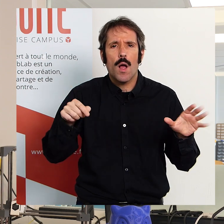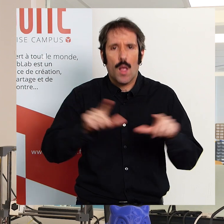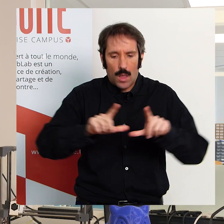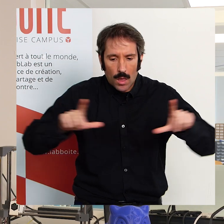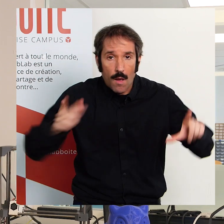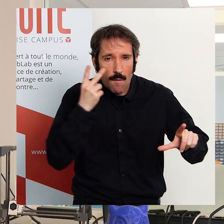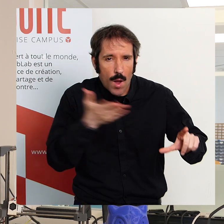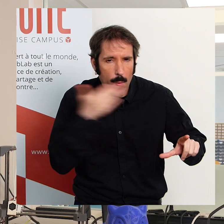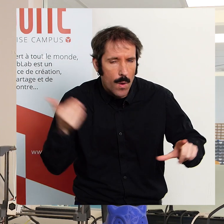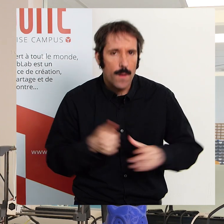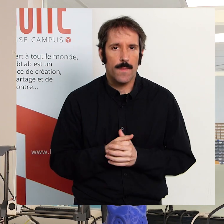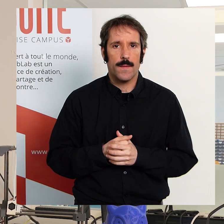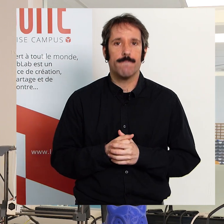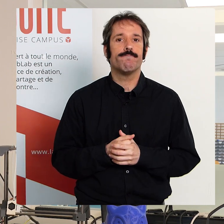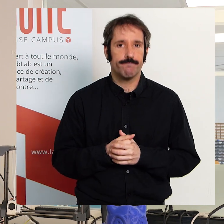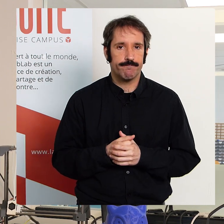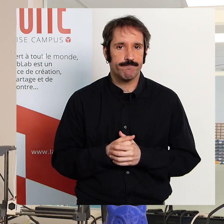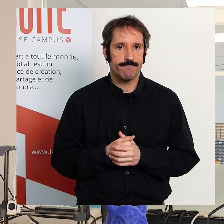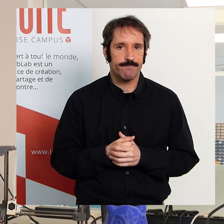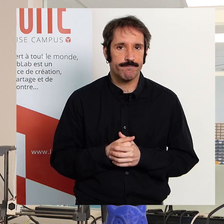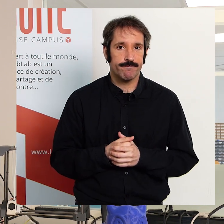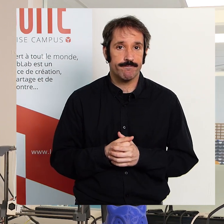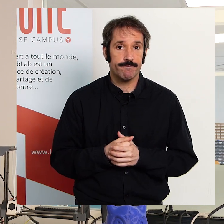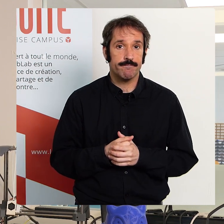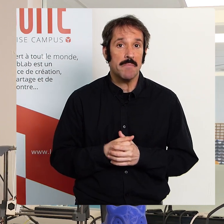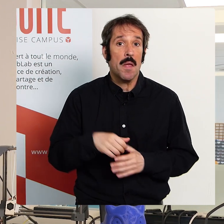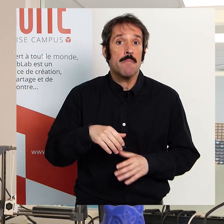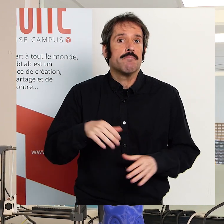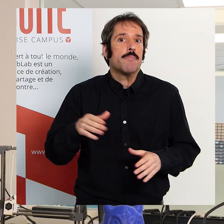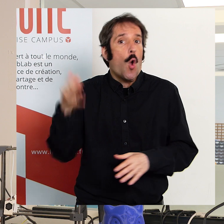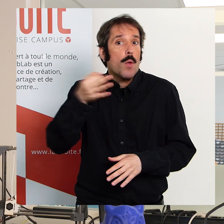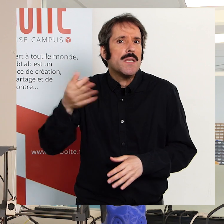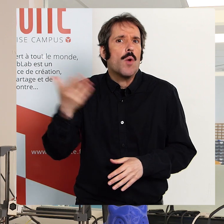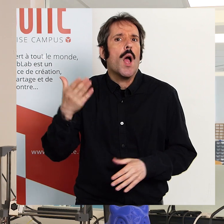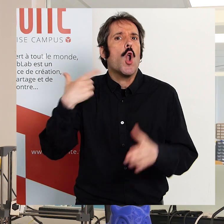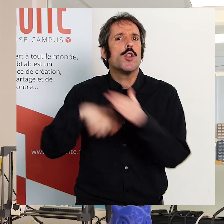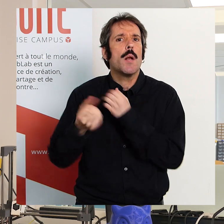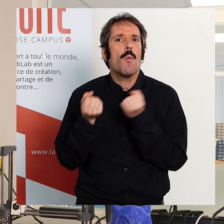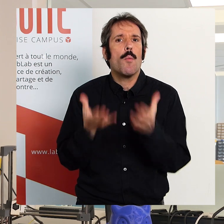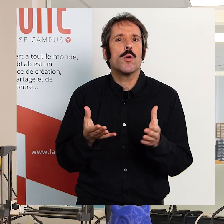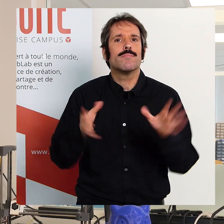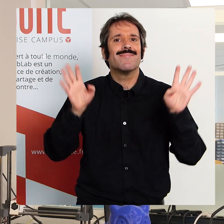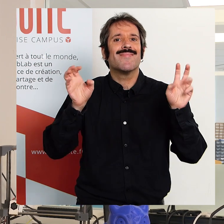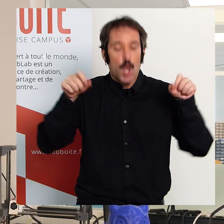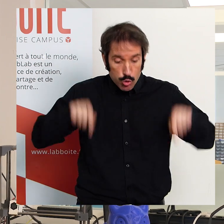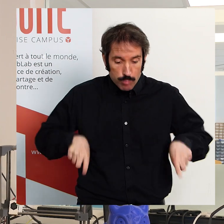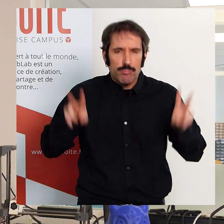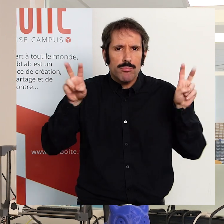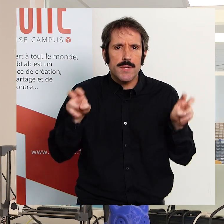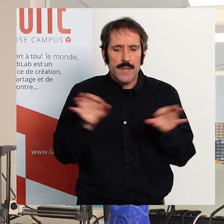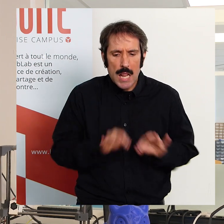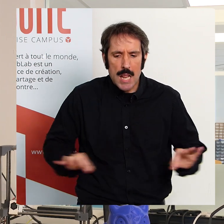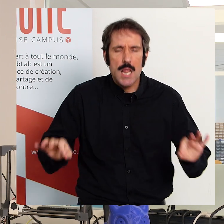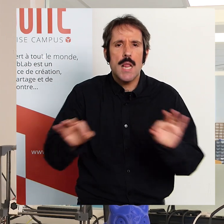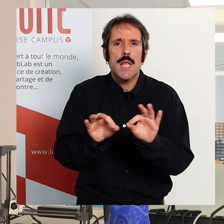Je vais zoomer dessus pour qu'on les voit mieux. Voilà. Par défaut, Cura produit une jupe. Les jupes, ce sont